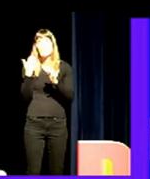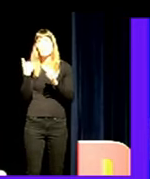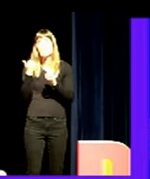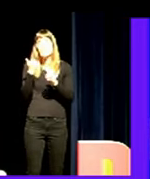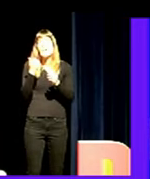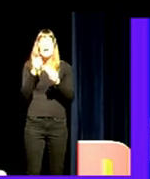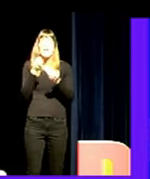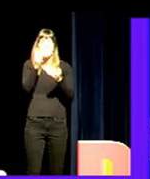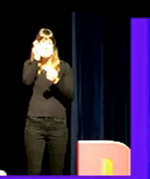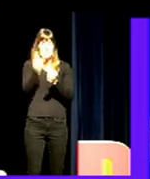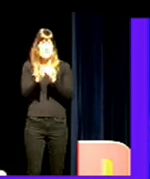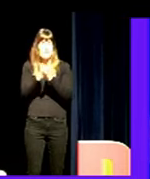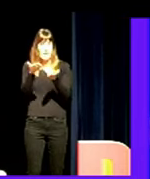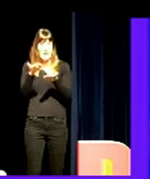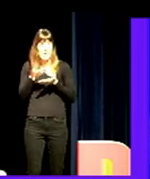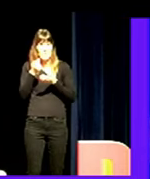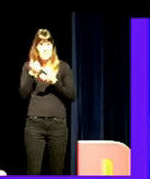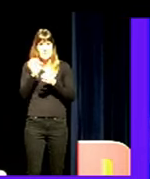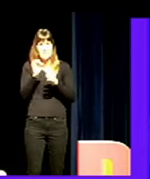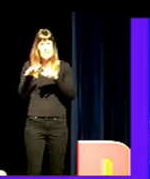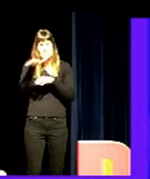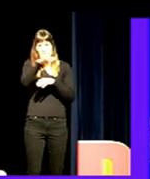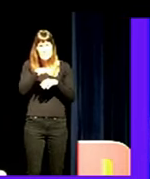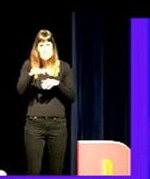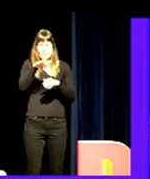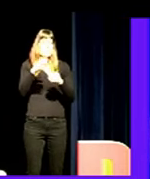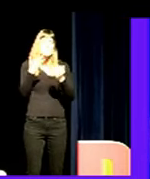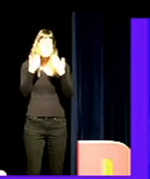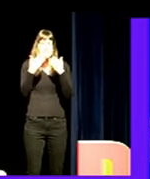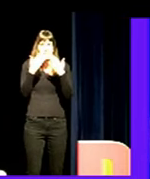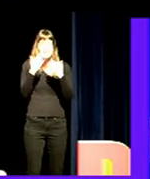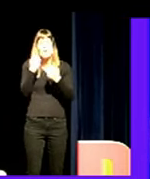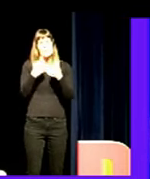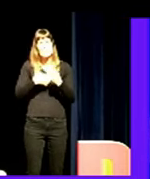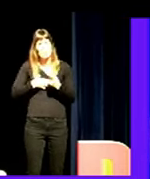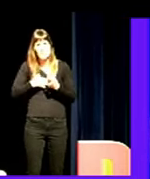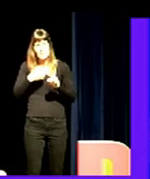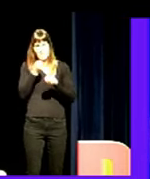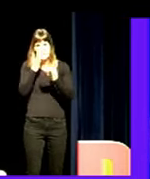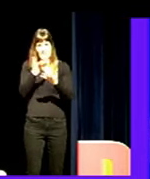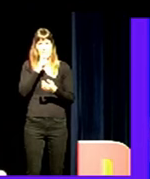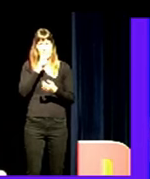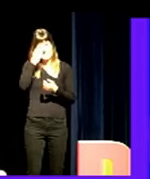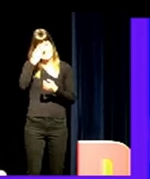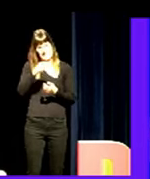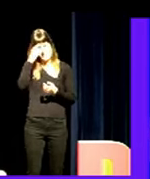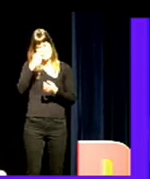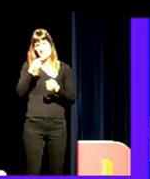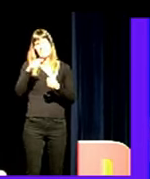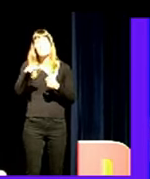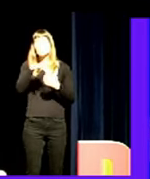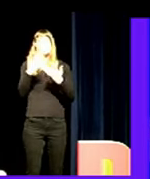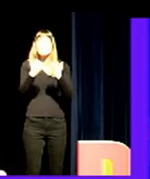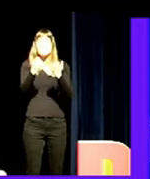laguntza, ez da, badakit espazio sandia dela, berra egiteko kostatzen dagoela, badakit, eta kontzientzean ez, baina maik gustatuko litzai